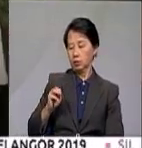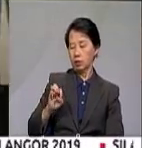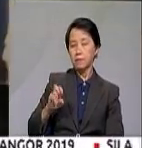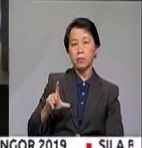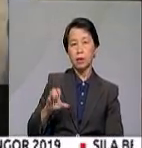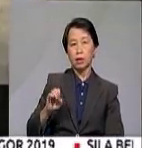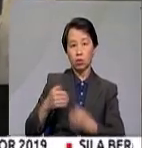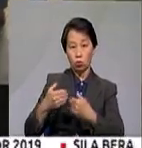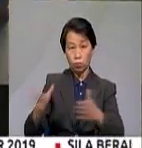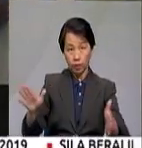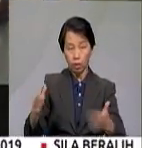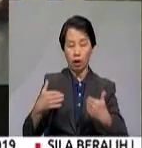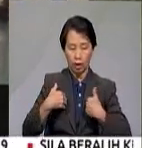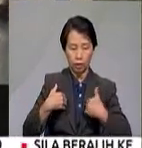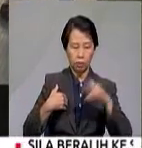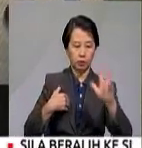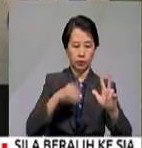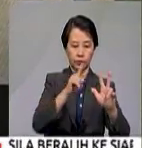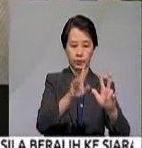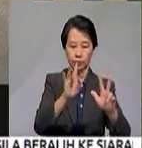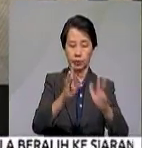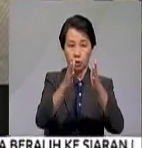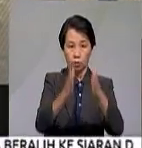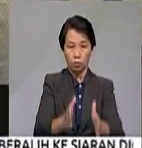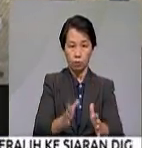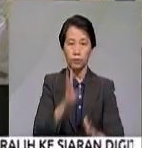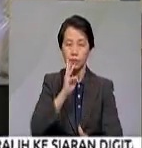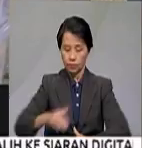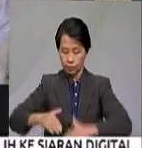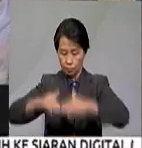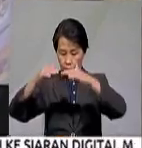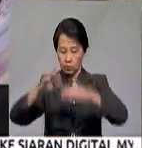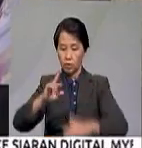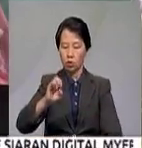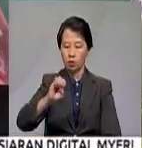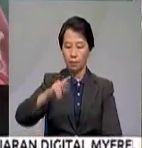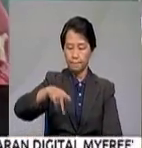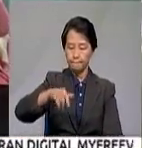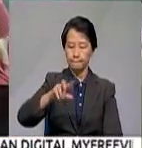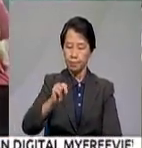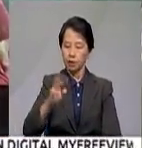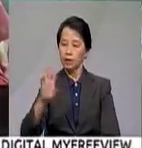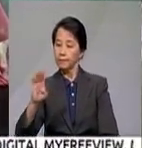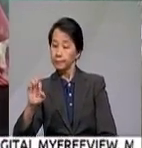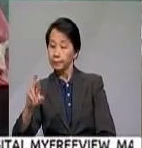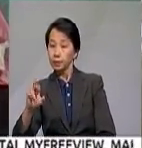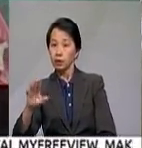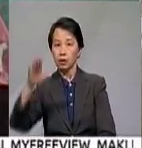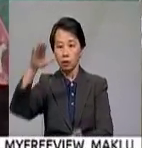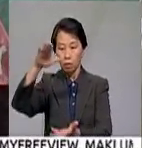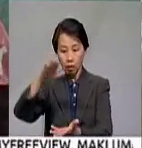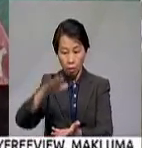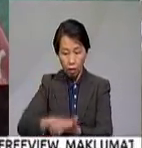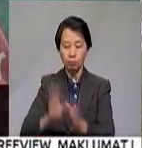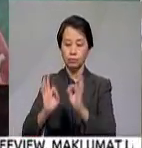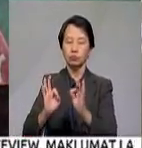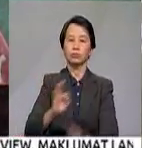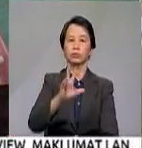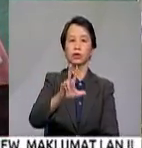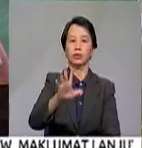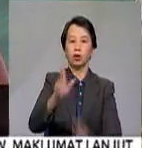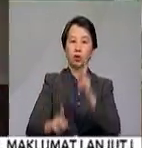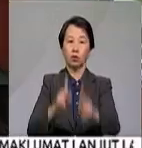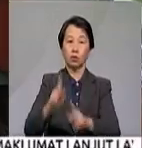menempatkan seramai 318 orang. Manakala banjir di daerah Rompin dan Bera telah pulih sepenuhnya, membolehkan semua 35